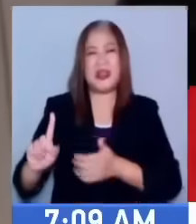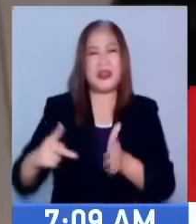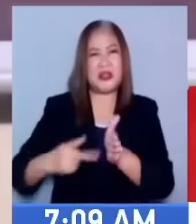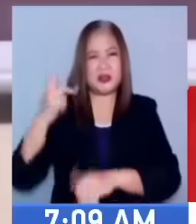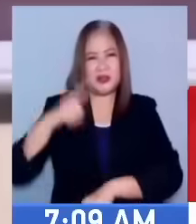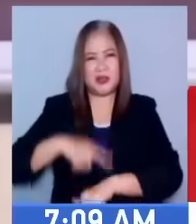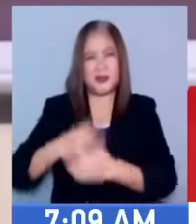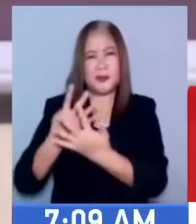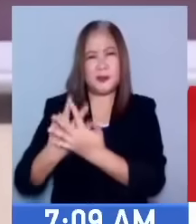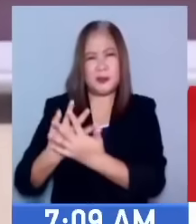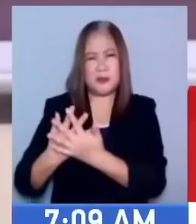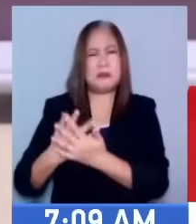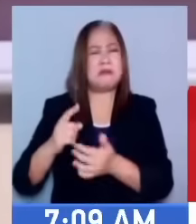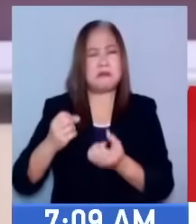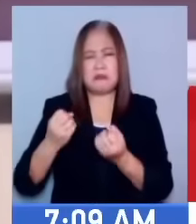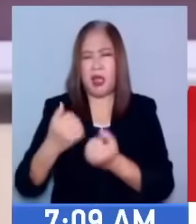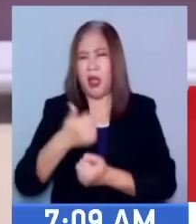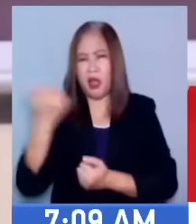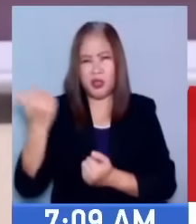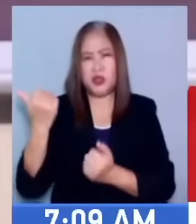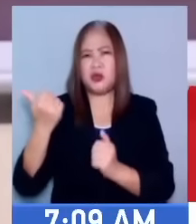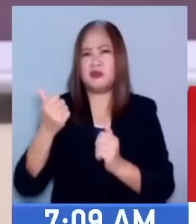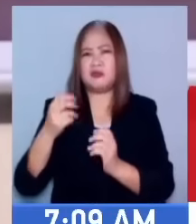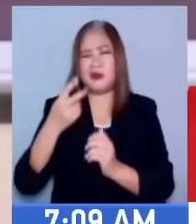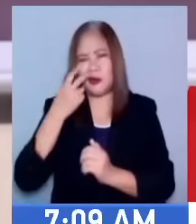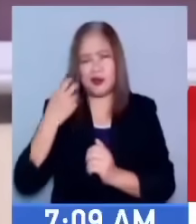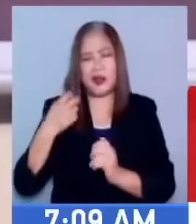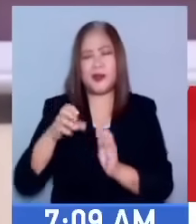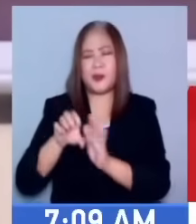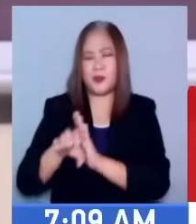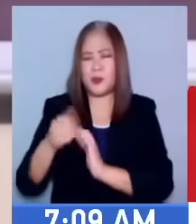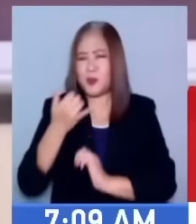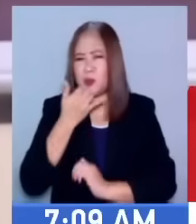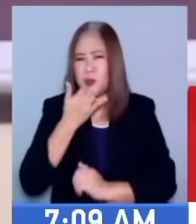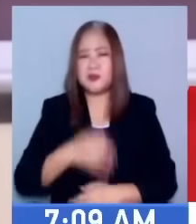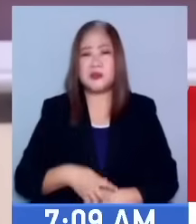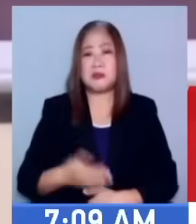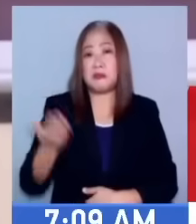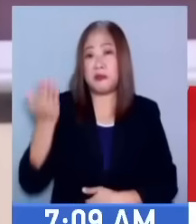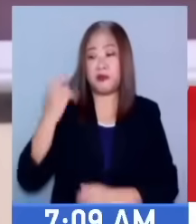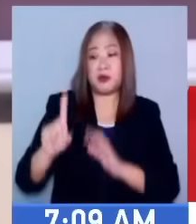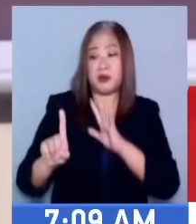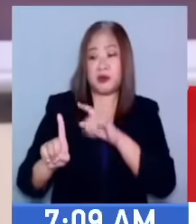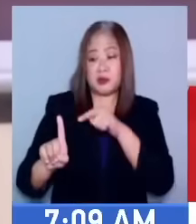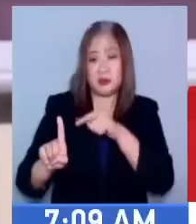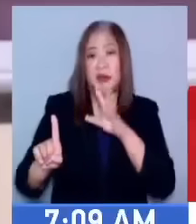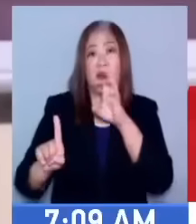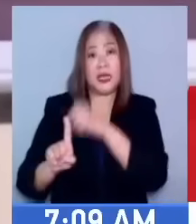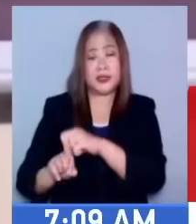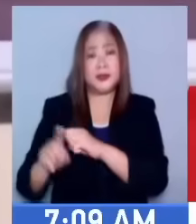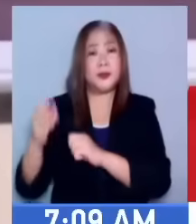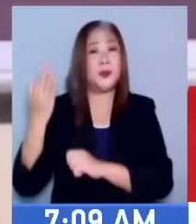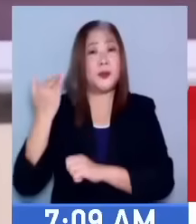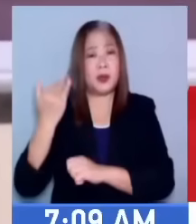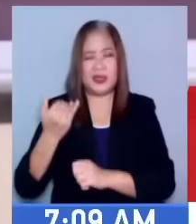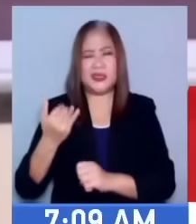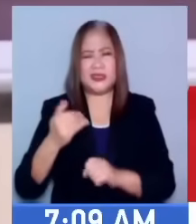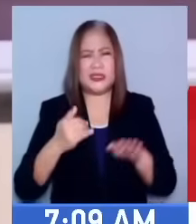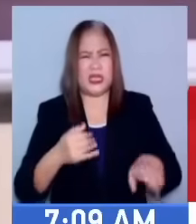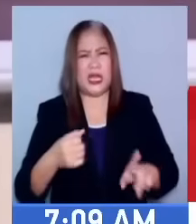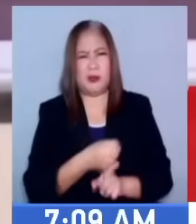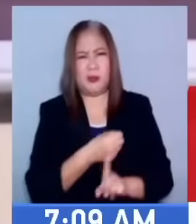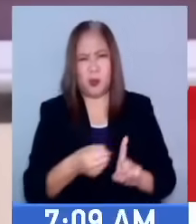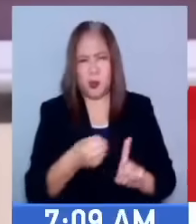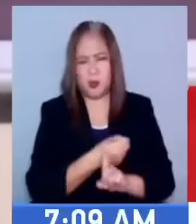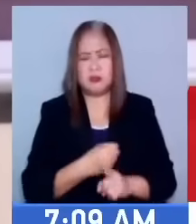krimen. Dati na siyang merong warrant of arrest, arestado na siya noon sa child abuse. Pagkatapos, meron din